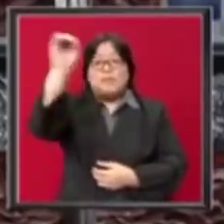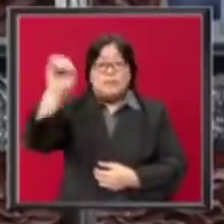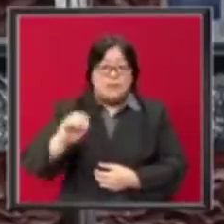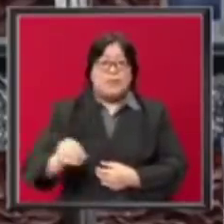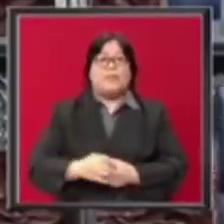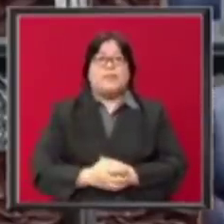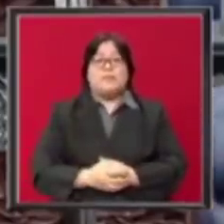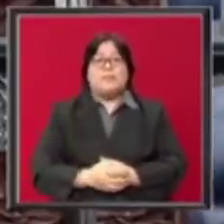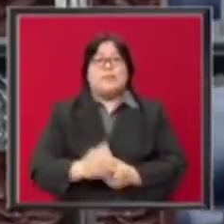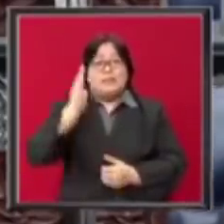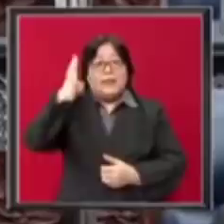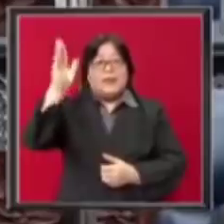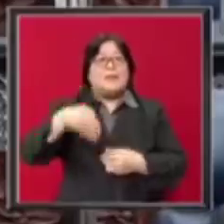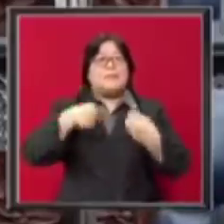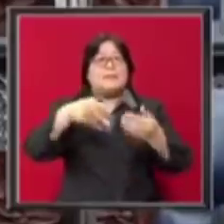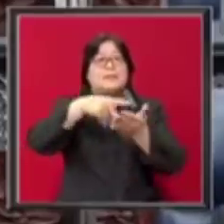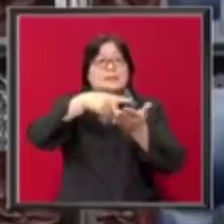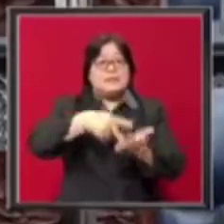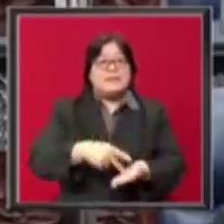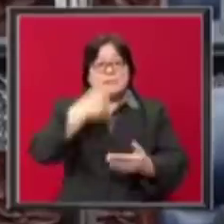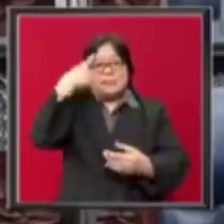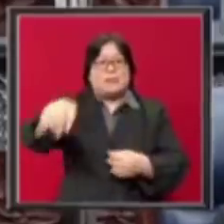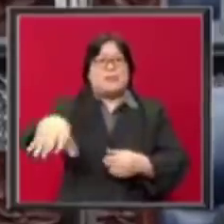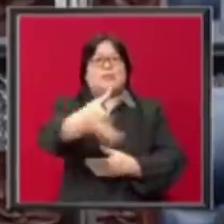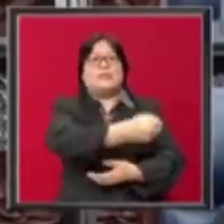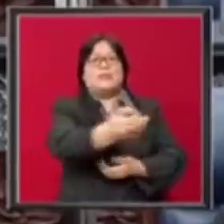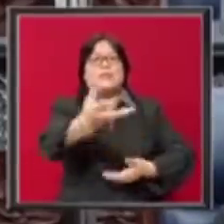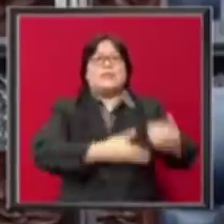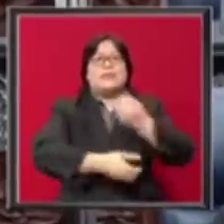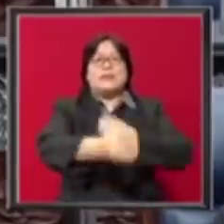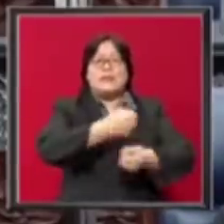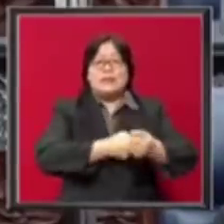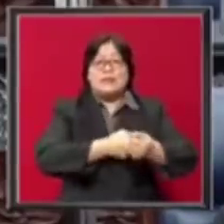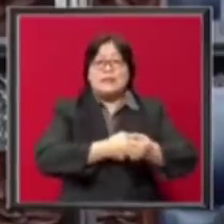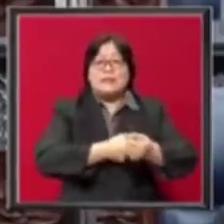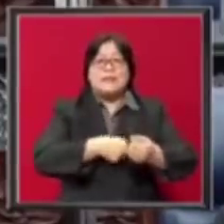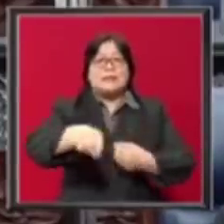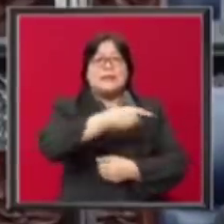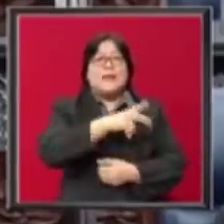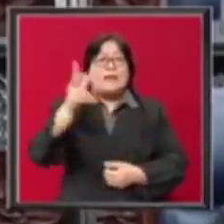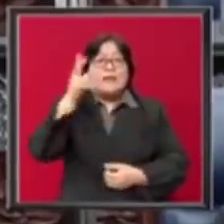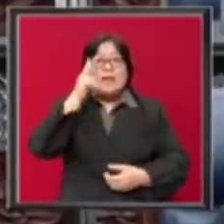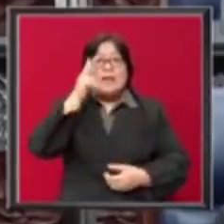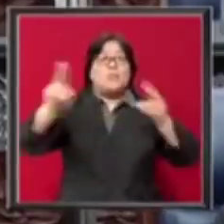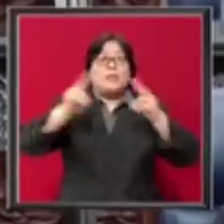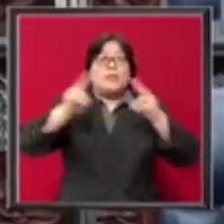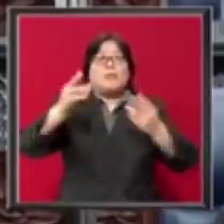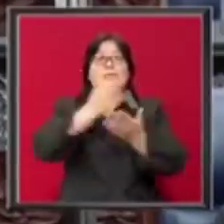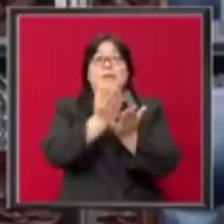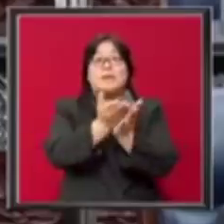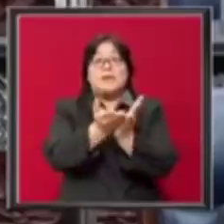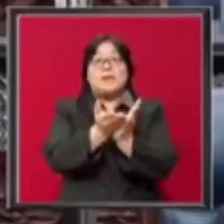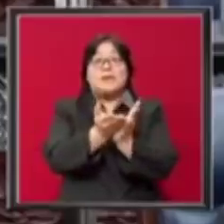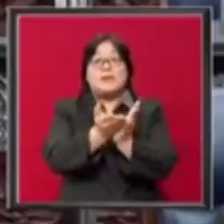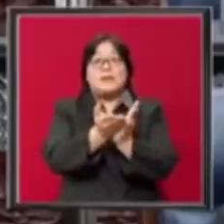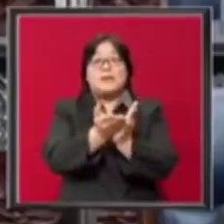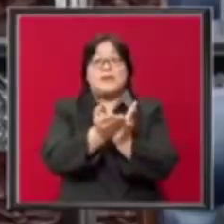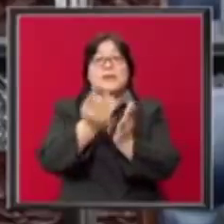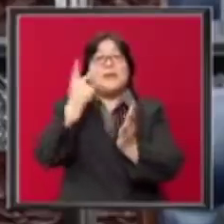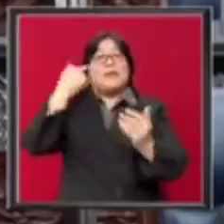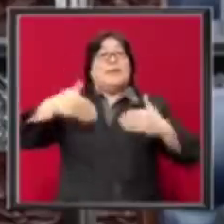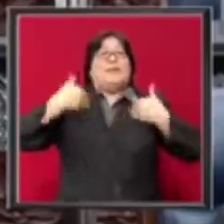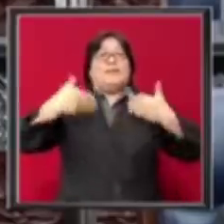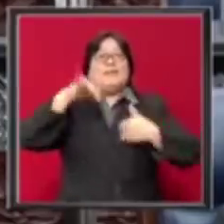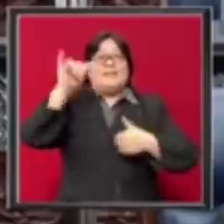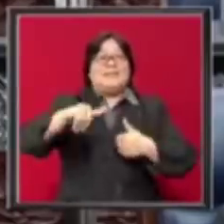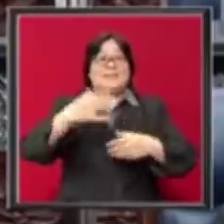35.19% ini akan memberi kesan kepada nelayan. Jadi nelayan bila dengar ucapan belanjawan nampak